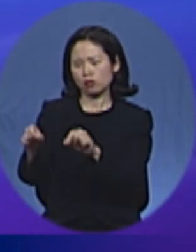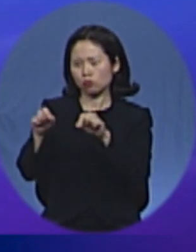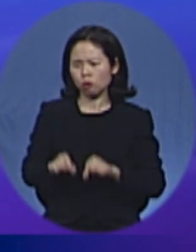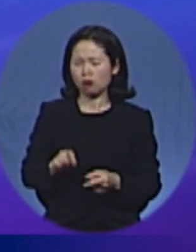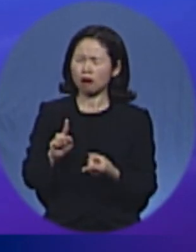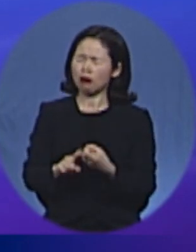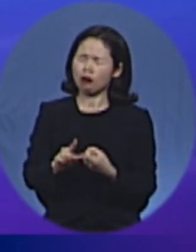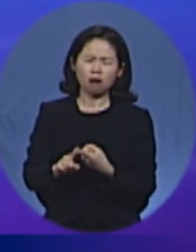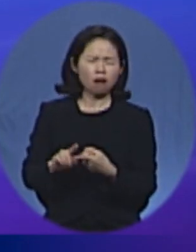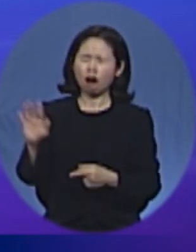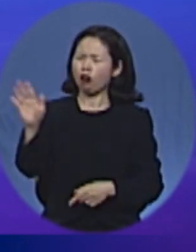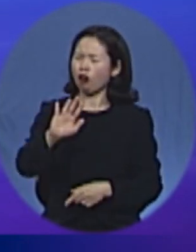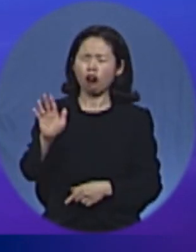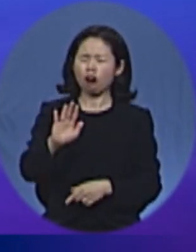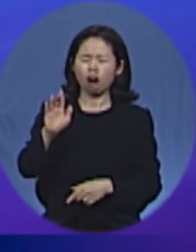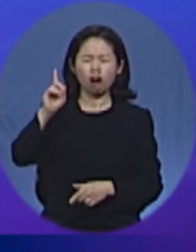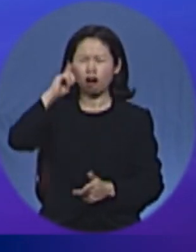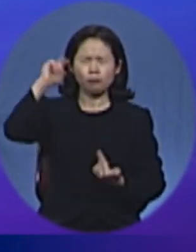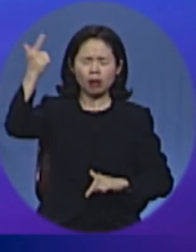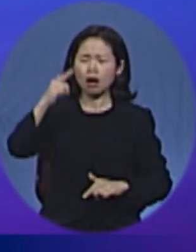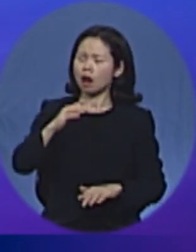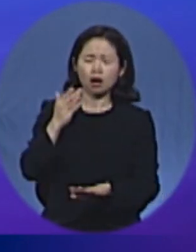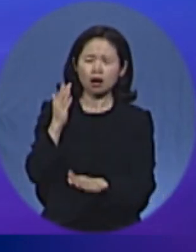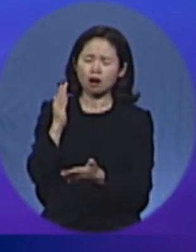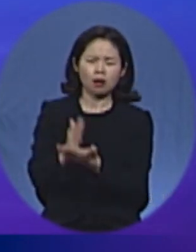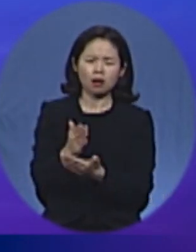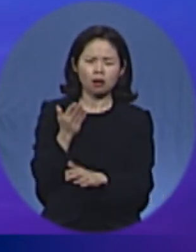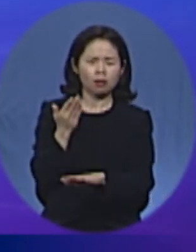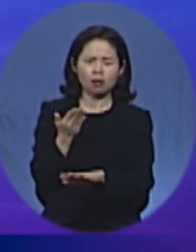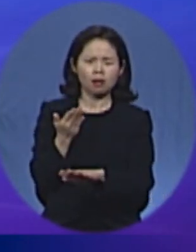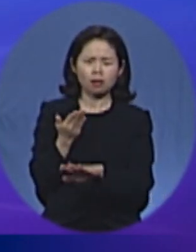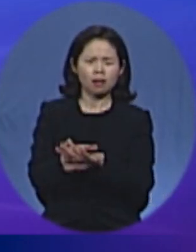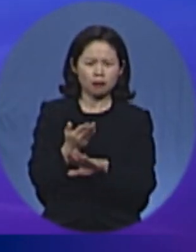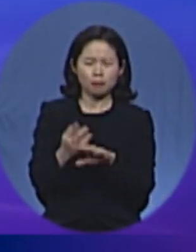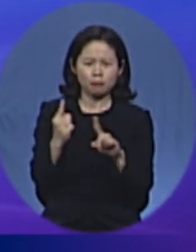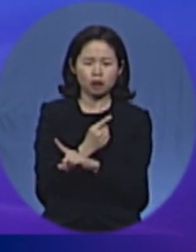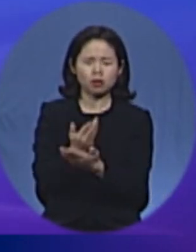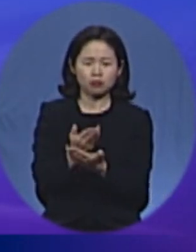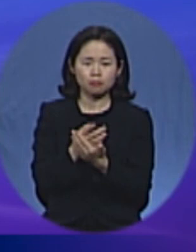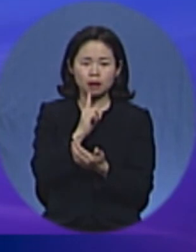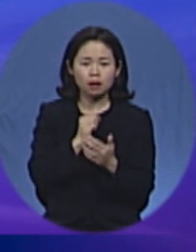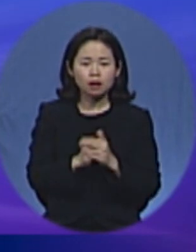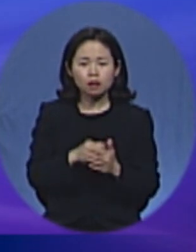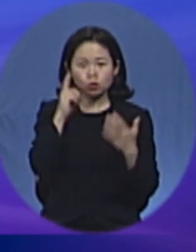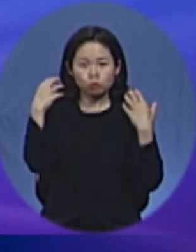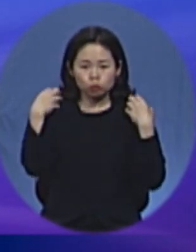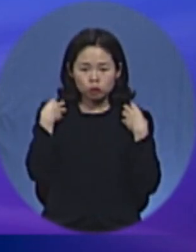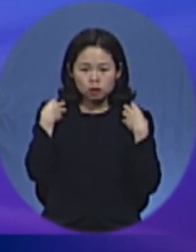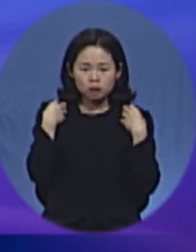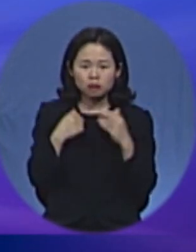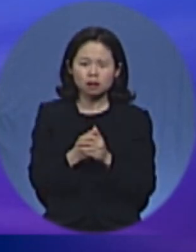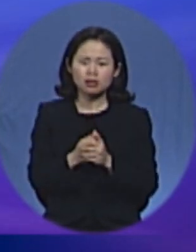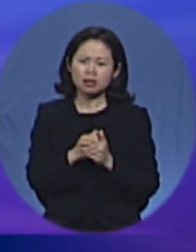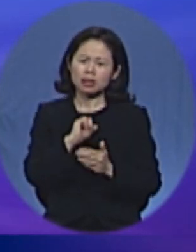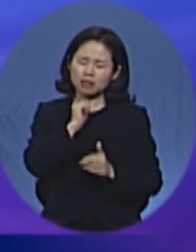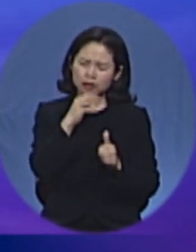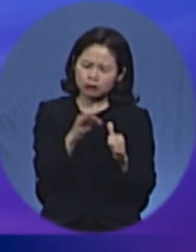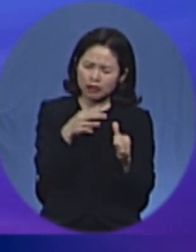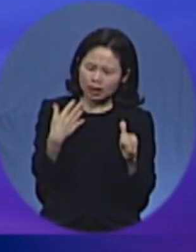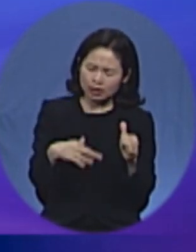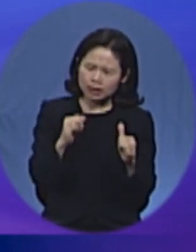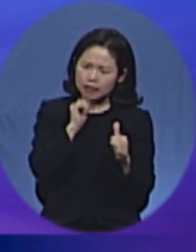것에 대해서 강한 이의를 제기하고 있습니다. 정부는 실질적인 비수급 빈곤층에 대한 대책을